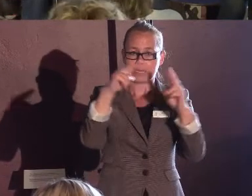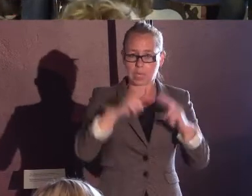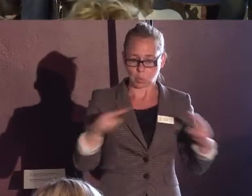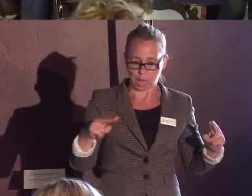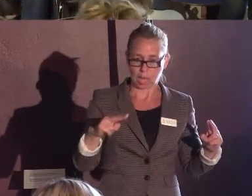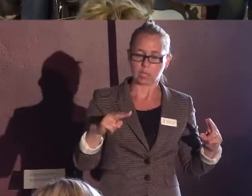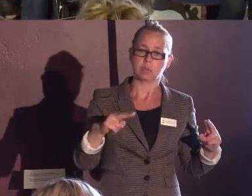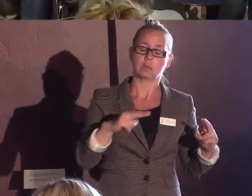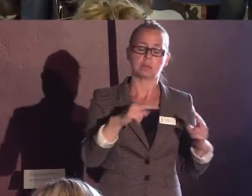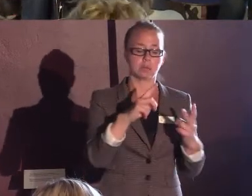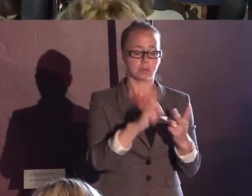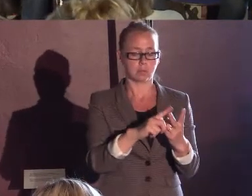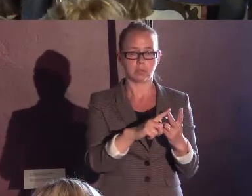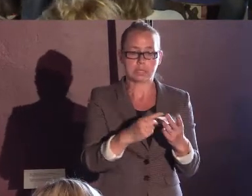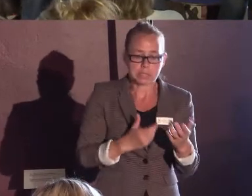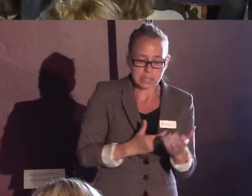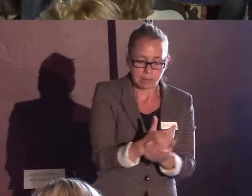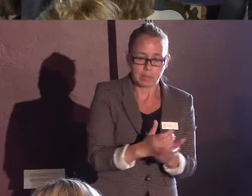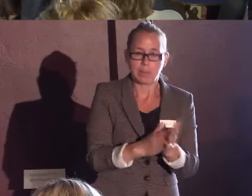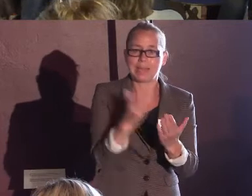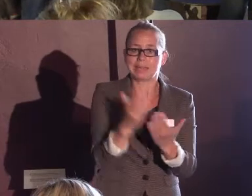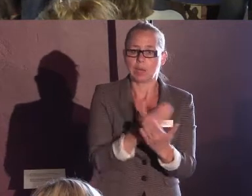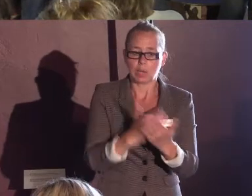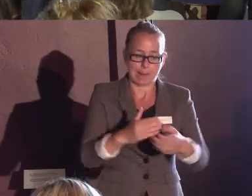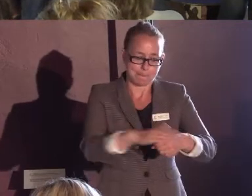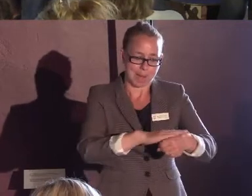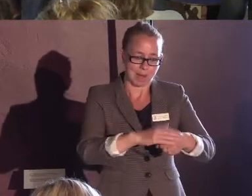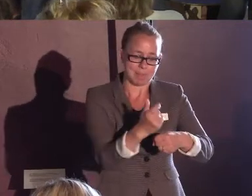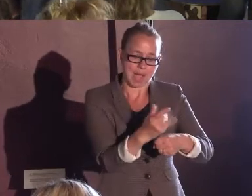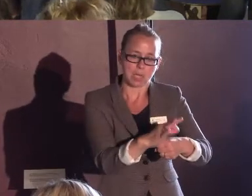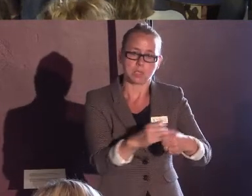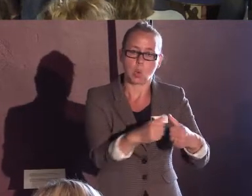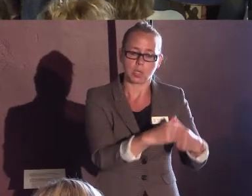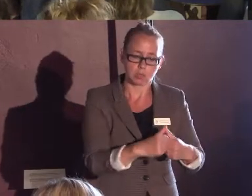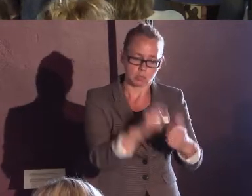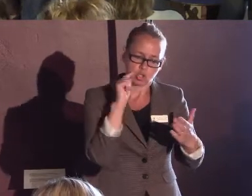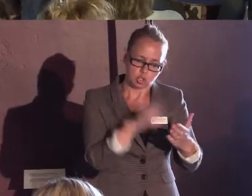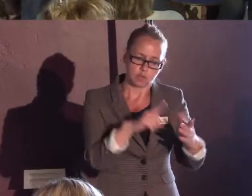internationalisering, på samarbete med nationella branschorganisationer i